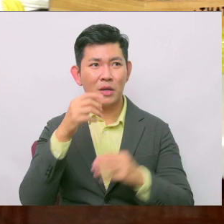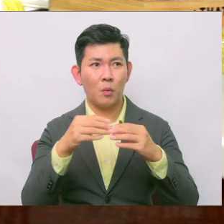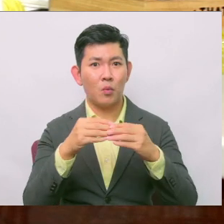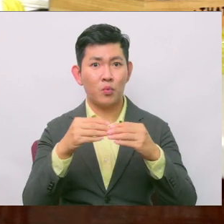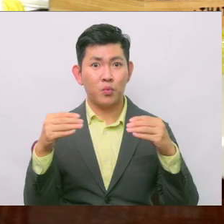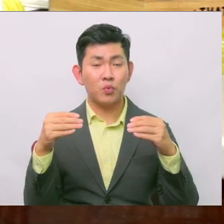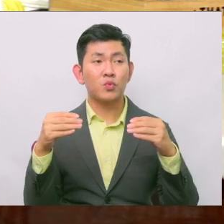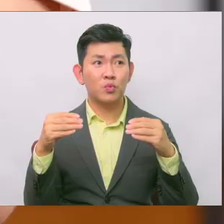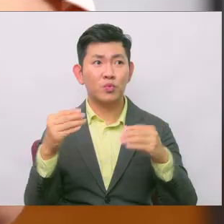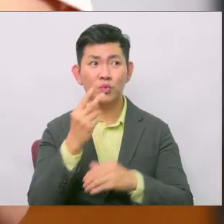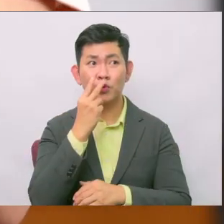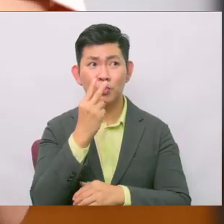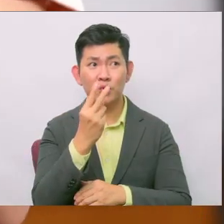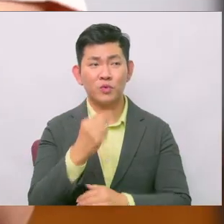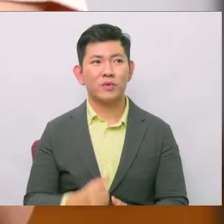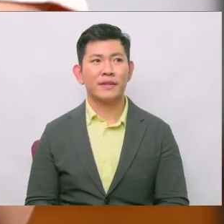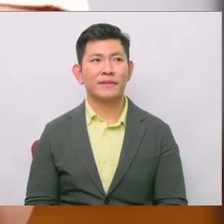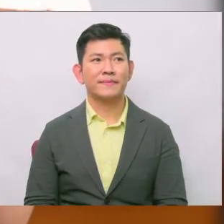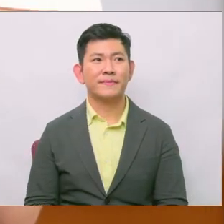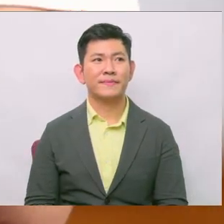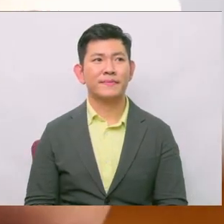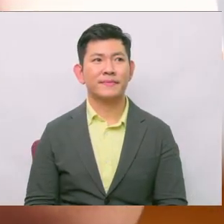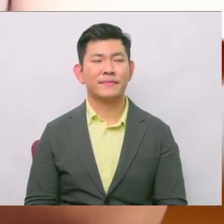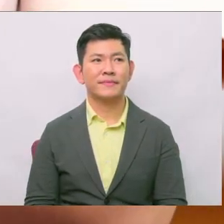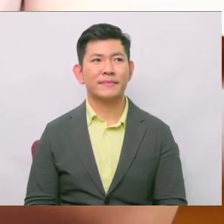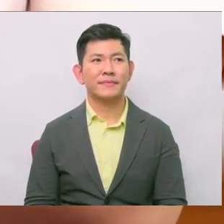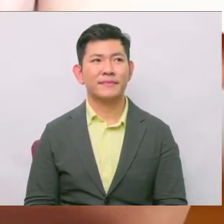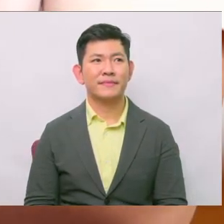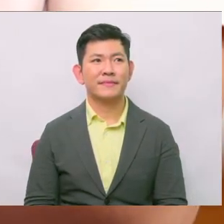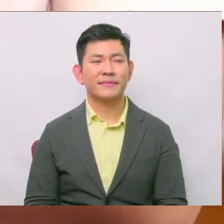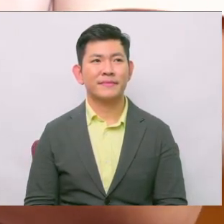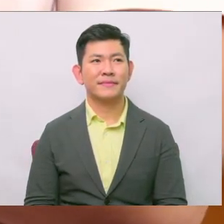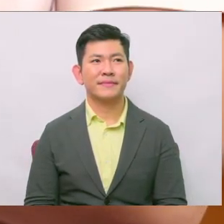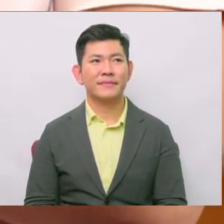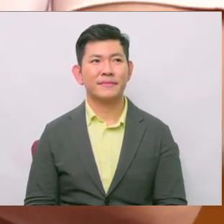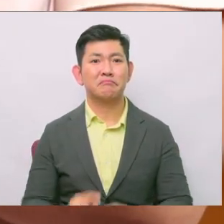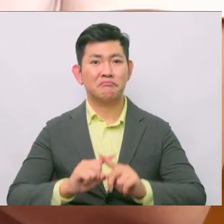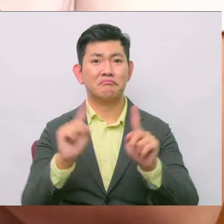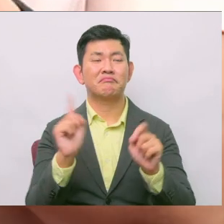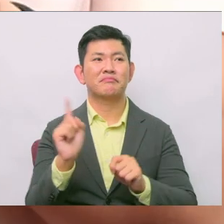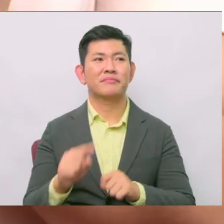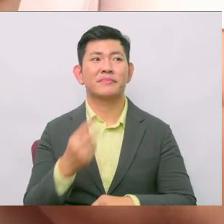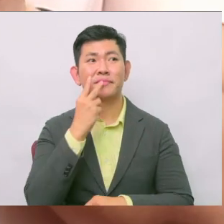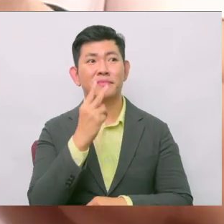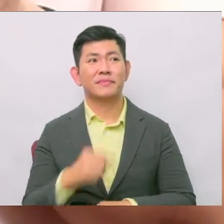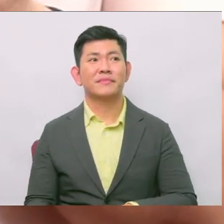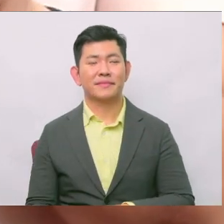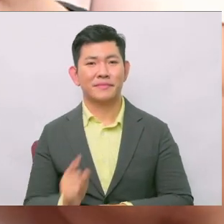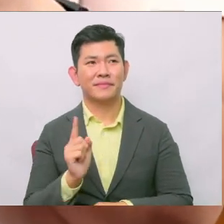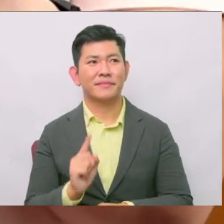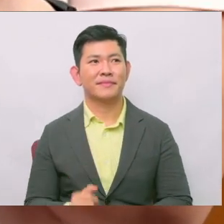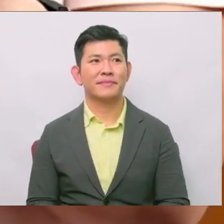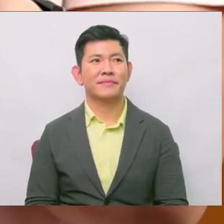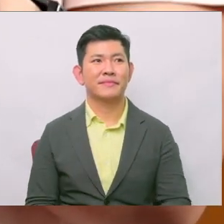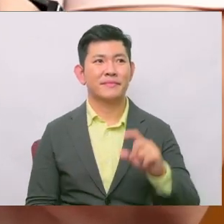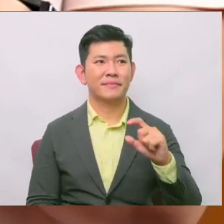องให้ดูนะคะเราลองให้ดูนะคะว่ามันจะต่างกันเหมือนสักครู่ที่แม่เปิ้ลว่านี่จริงหรือเปล่าน